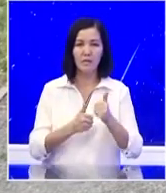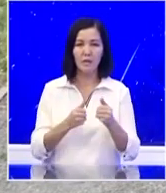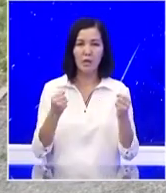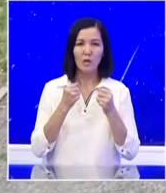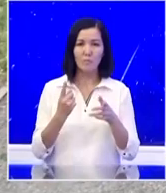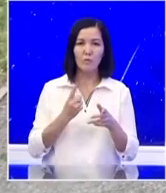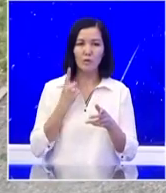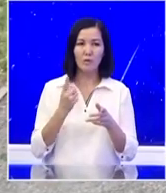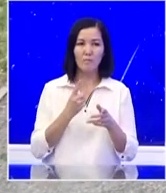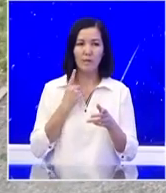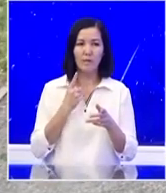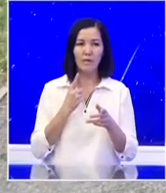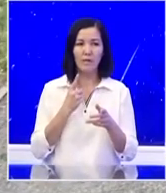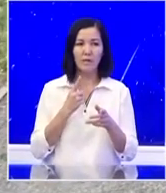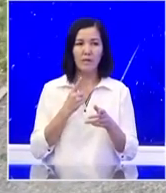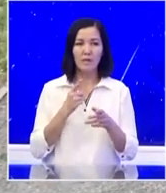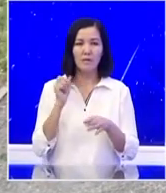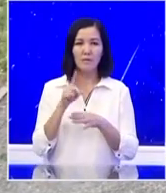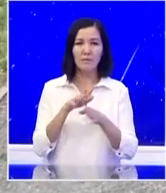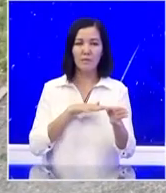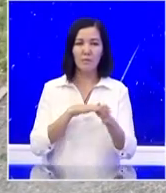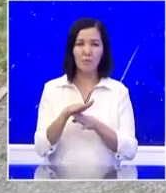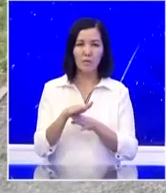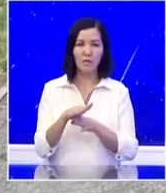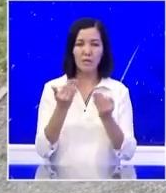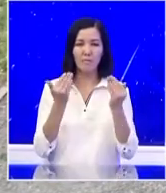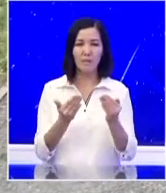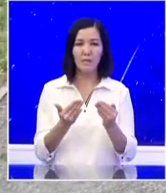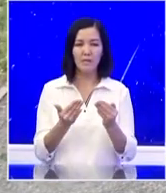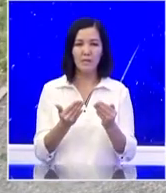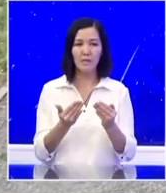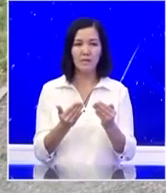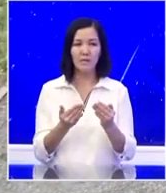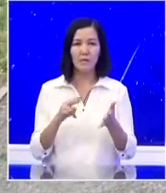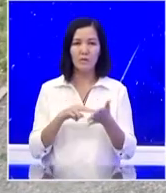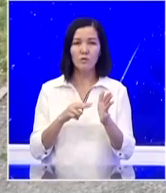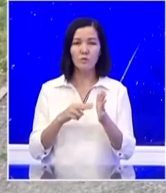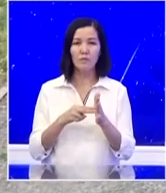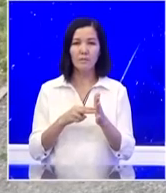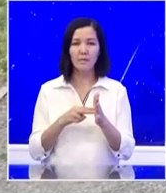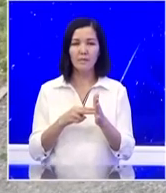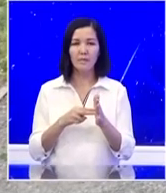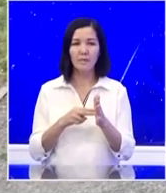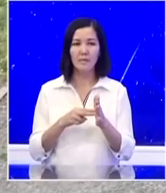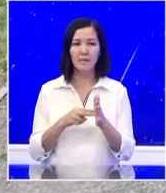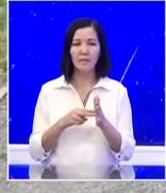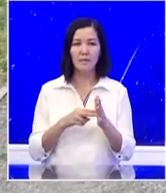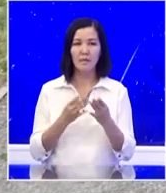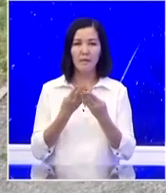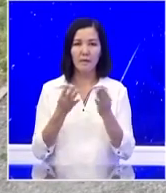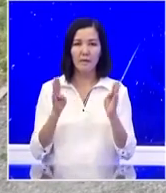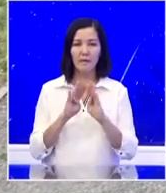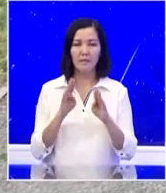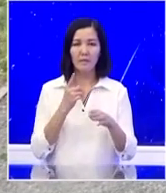шеберлігінің жаңағы нормативін орындады. Ал енді биылғы жылға біздің жоспарымыз осы карантинге